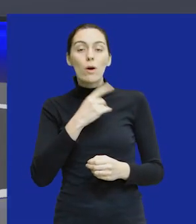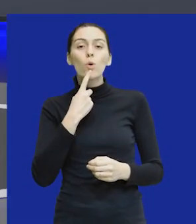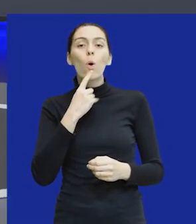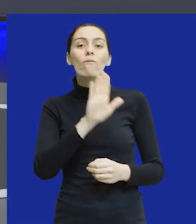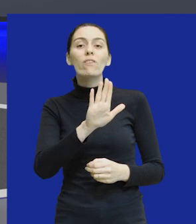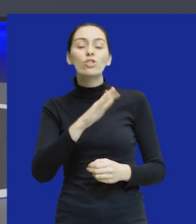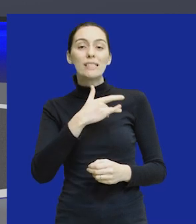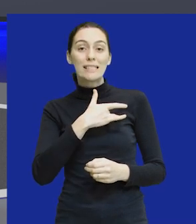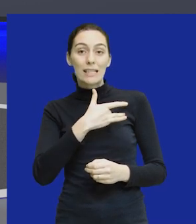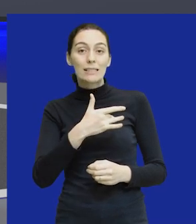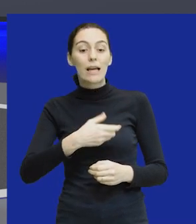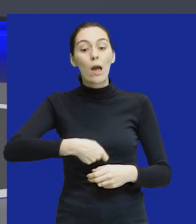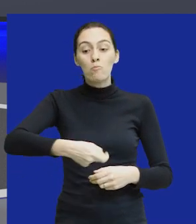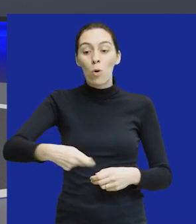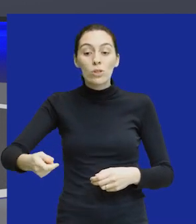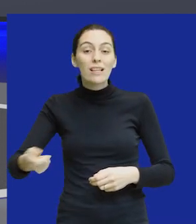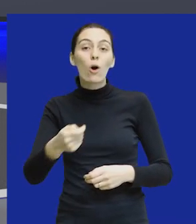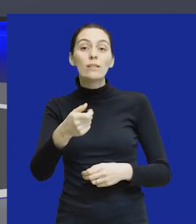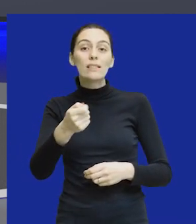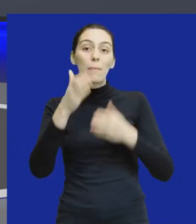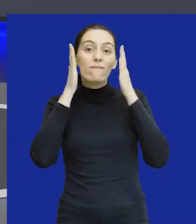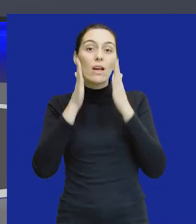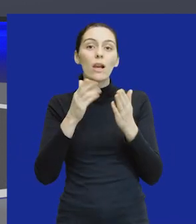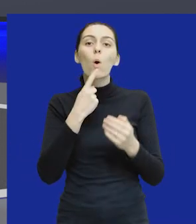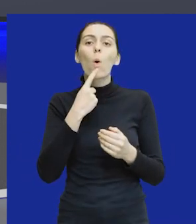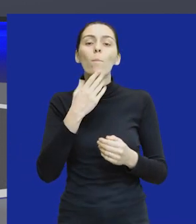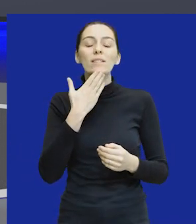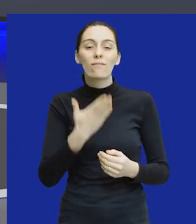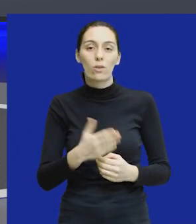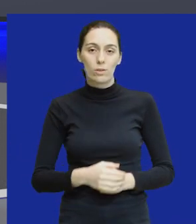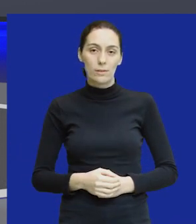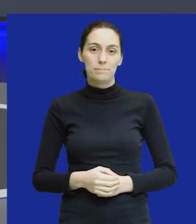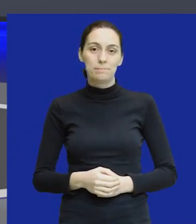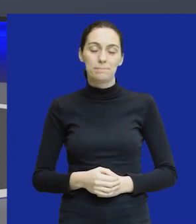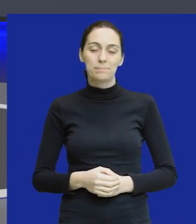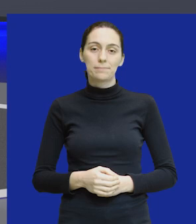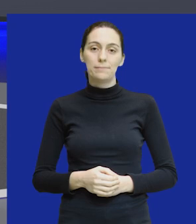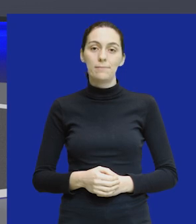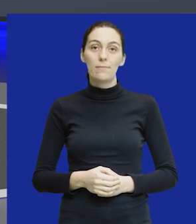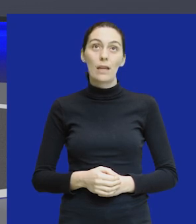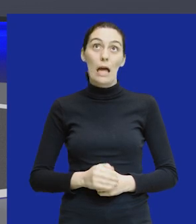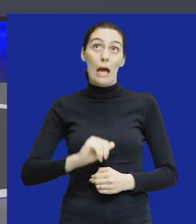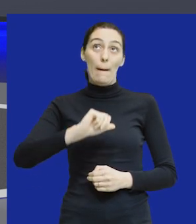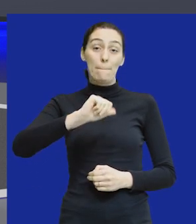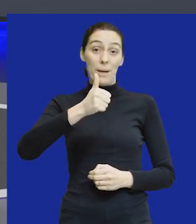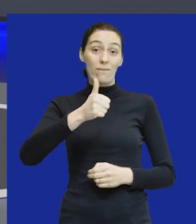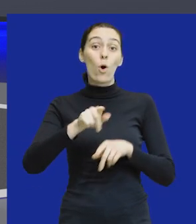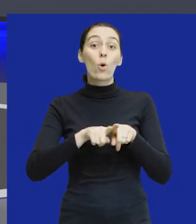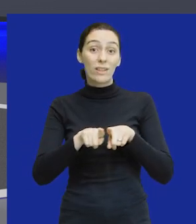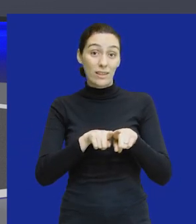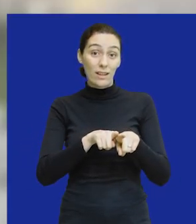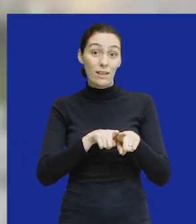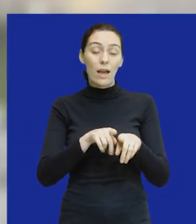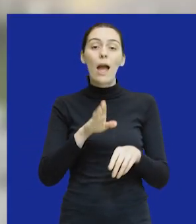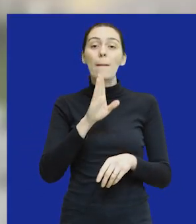vaše srce posijao sjeme vjere, kome zahvaljujete? Prije svega roditeljima,